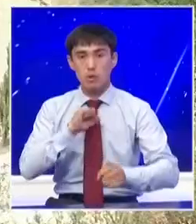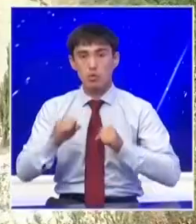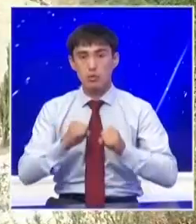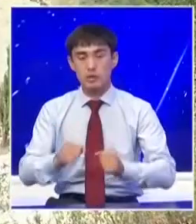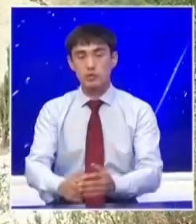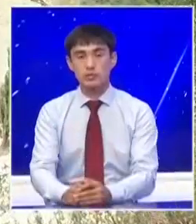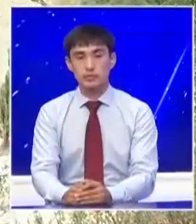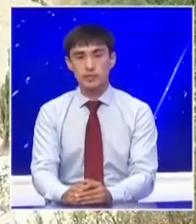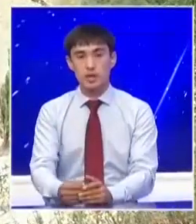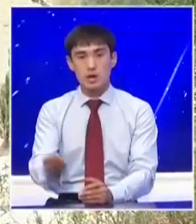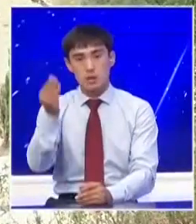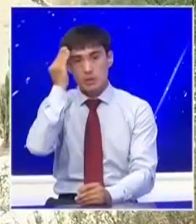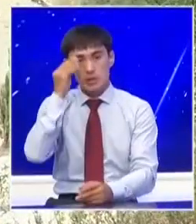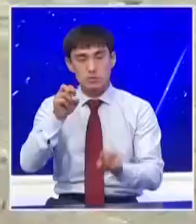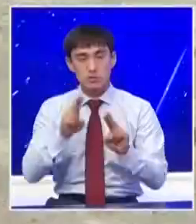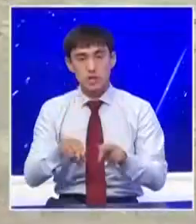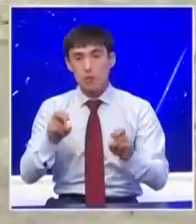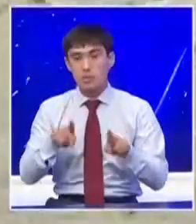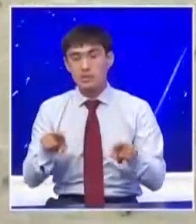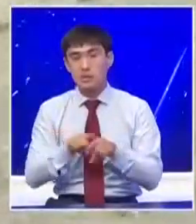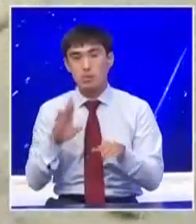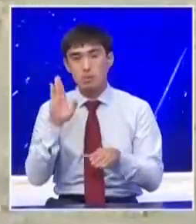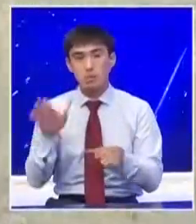по мнению специалистов опасности